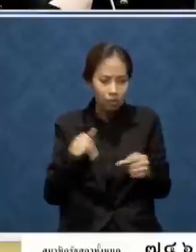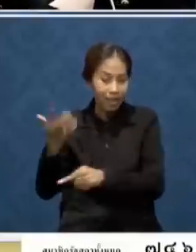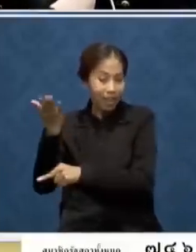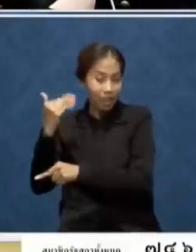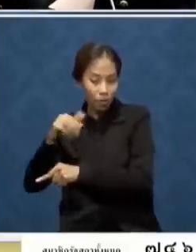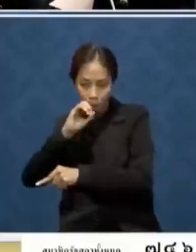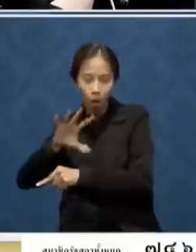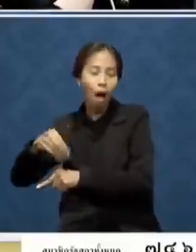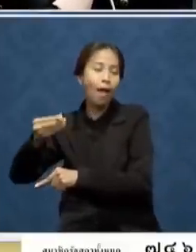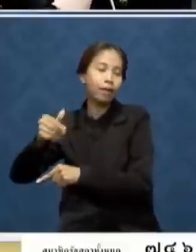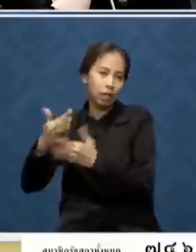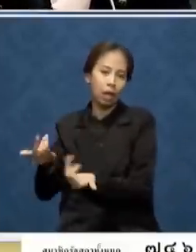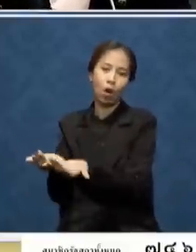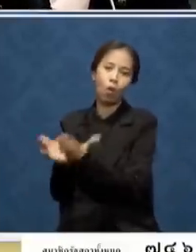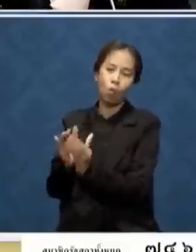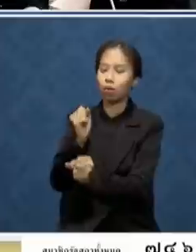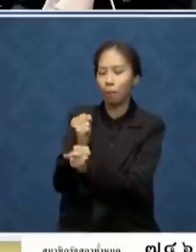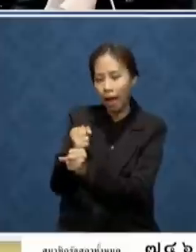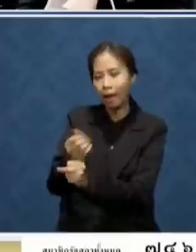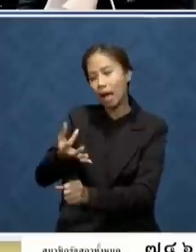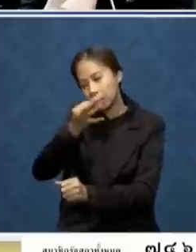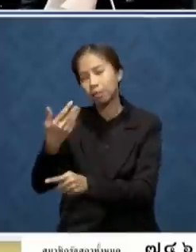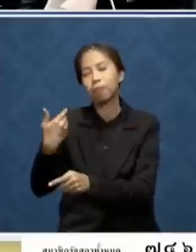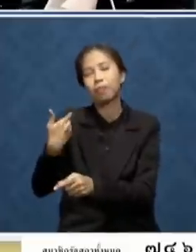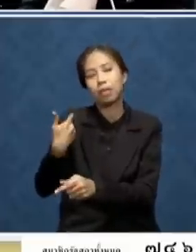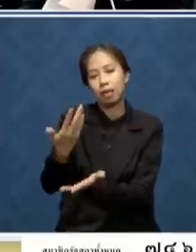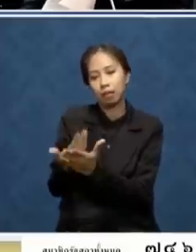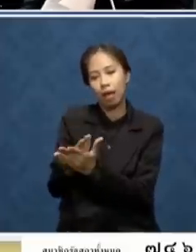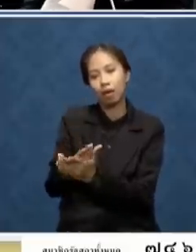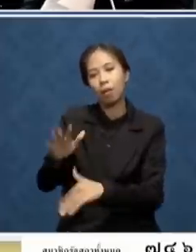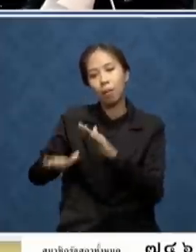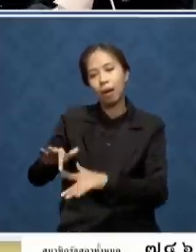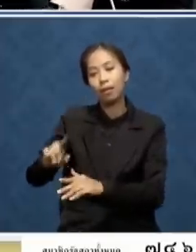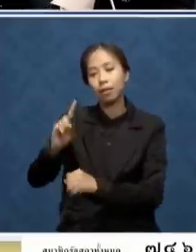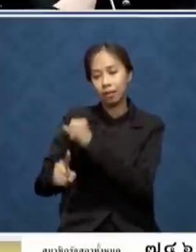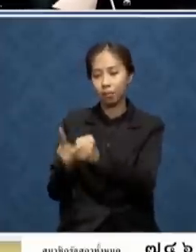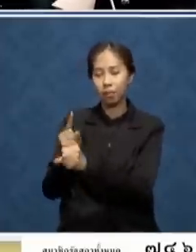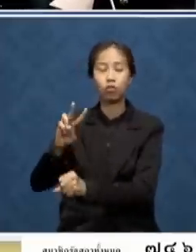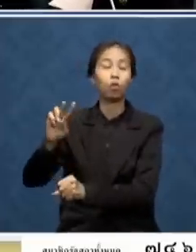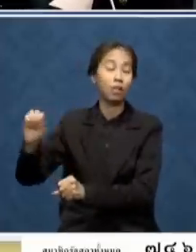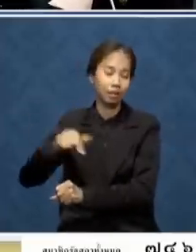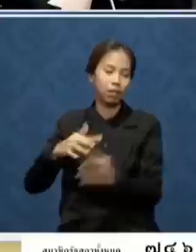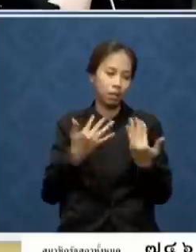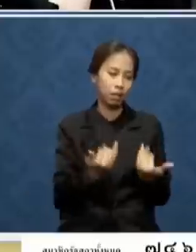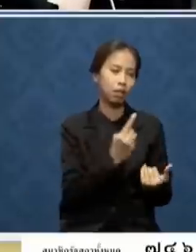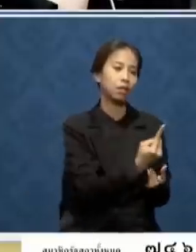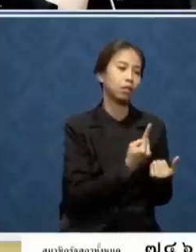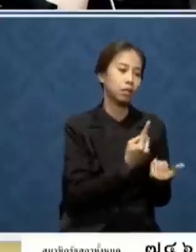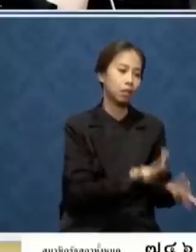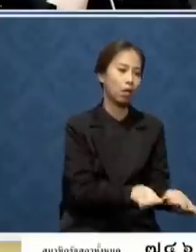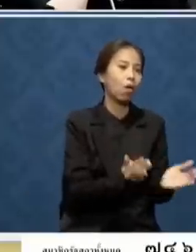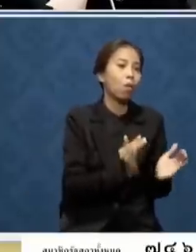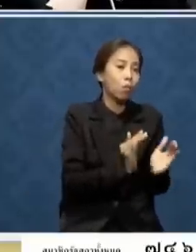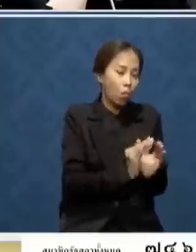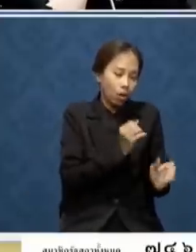ครอบครัว 1ซอพมีมีงานทำสร้างงาน 20ล้านตำแหน่งรายได้200,000บาทต่อปีวันนี้เหลือแค่ 1ครอบครัว 1ซอ